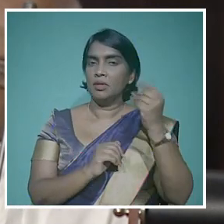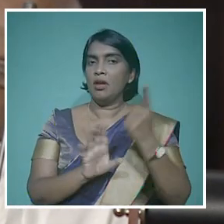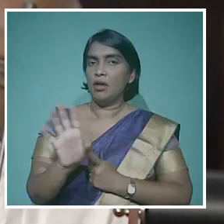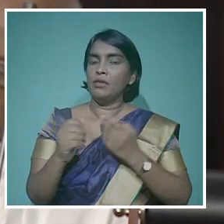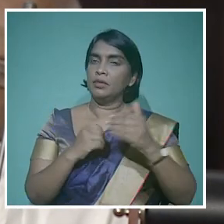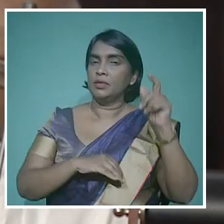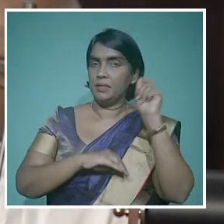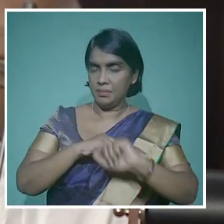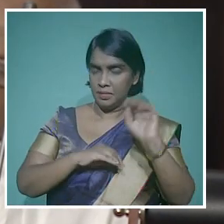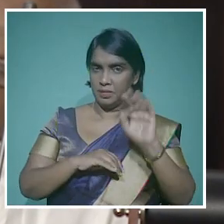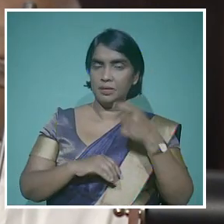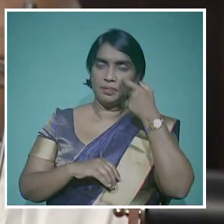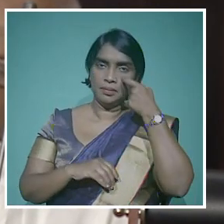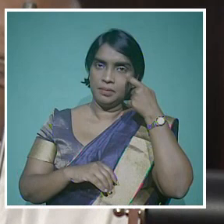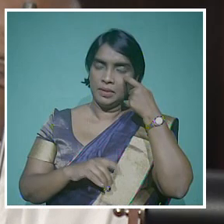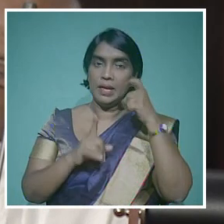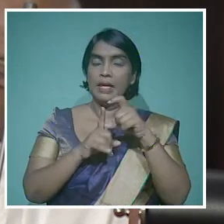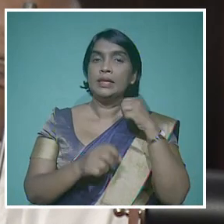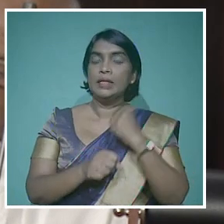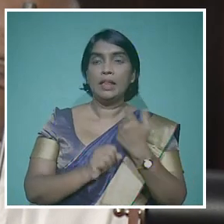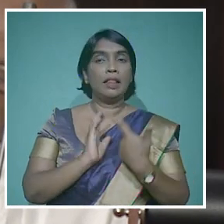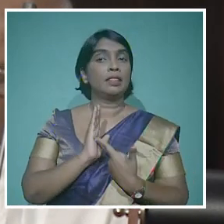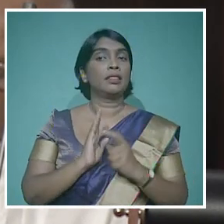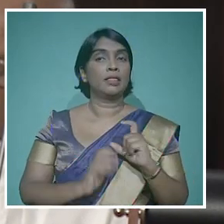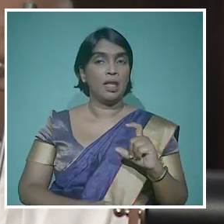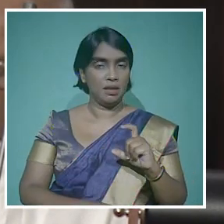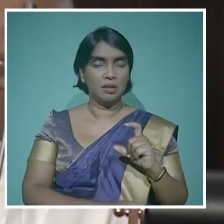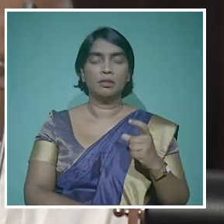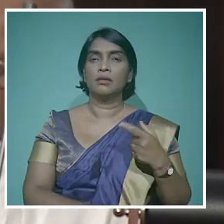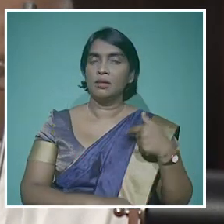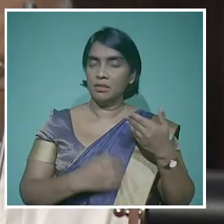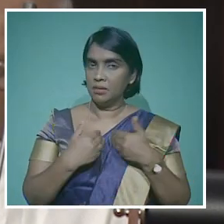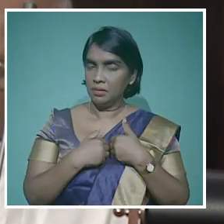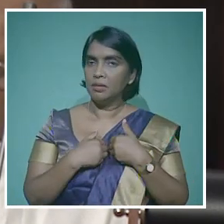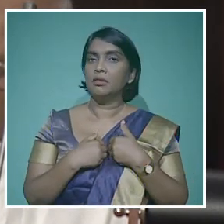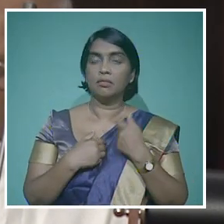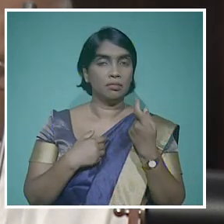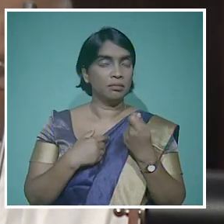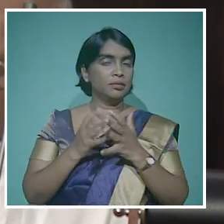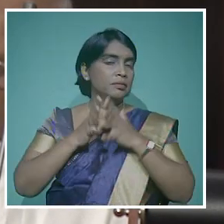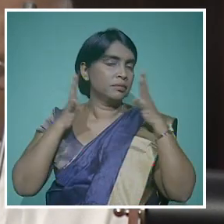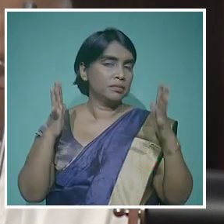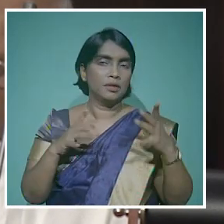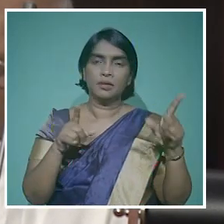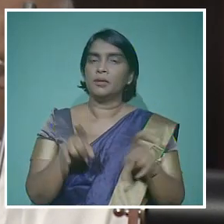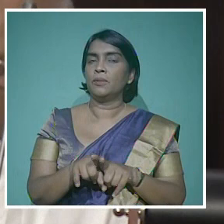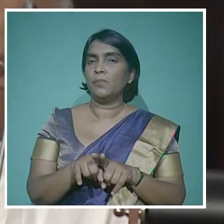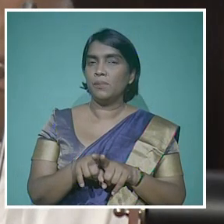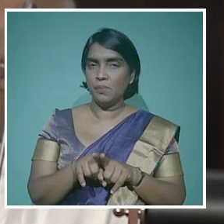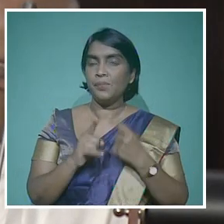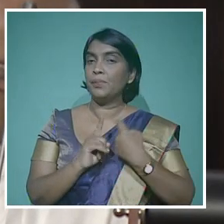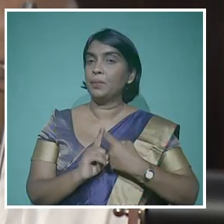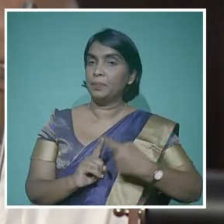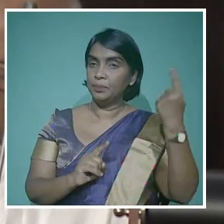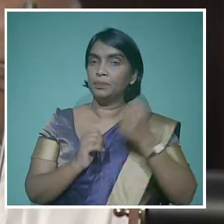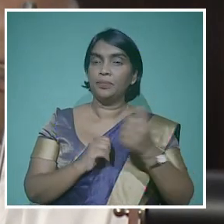තුළ සකස් කරනවා. ඩිජිටල් තාක්ෂණයේ අපිට ආර්ථිකයේ විශාල දියුණුවක්